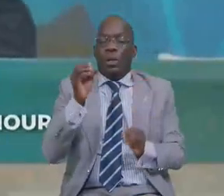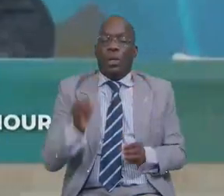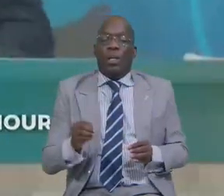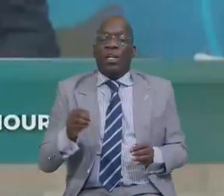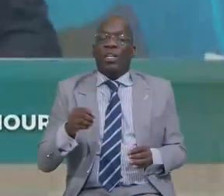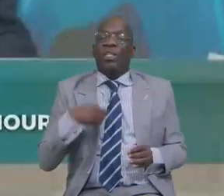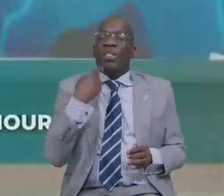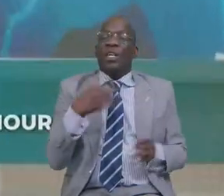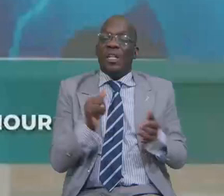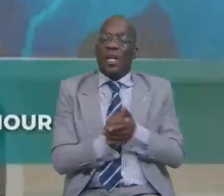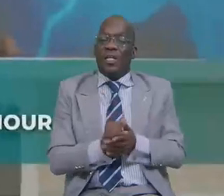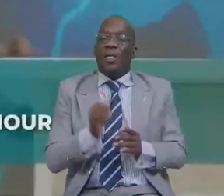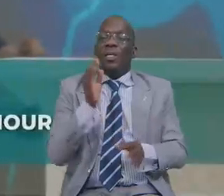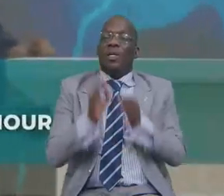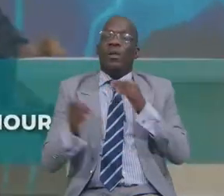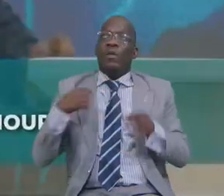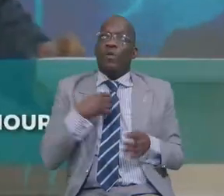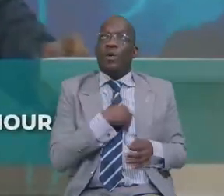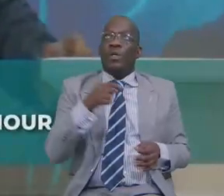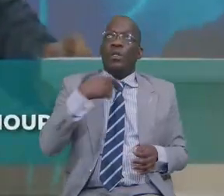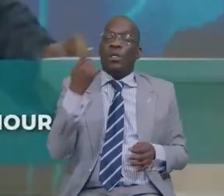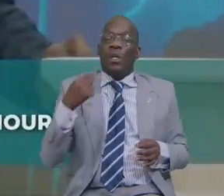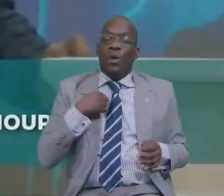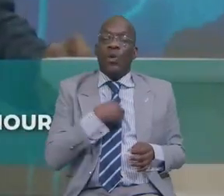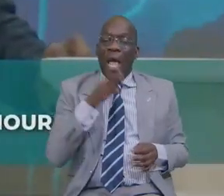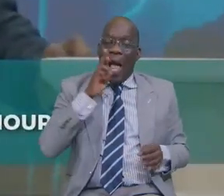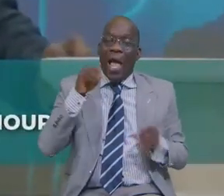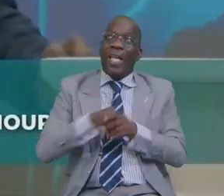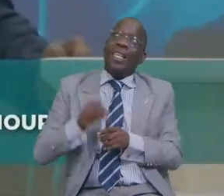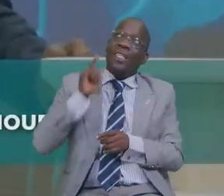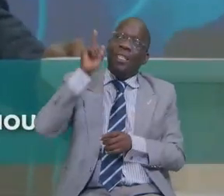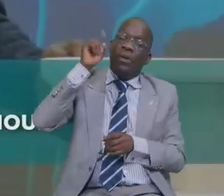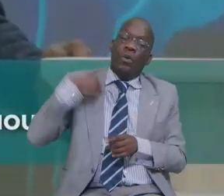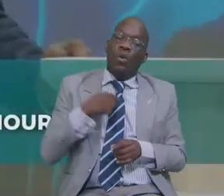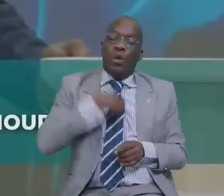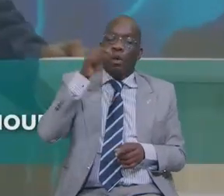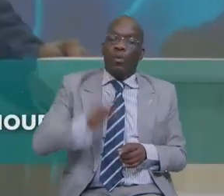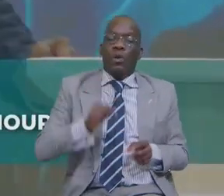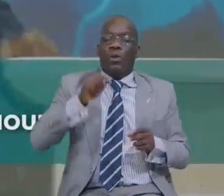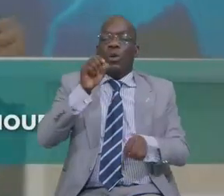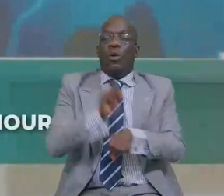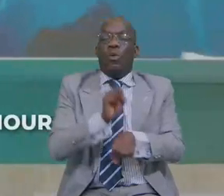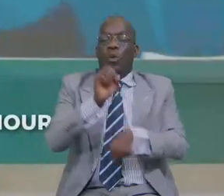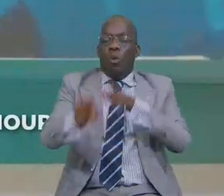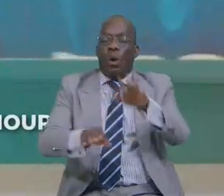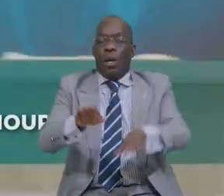nous disons que nous sommes en lui, nous devons travailler comme il a